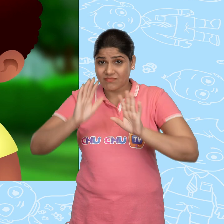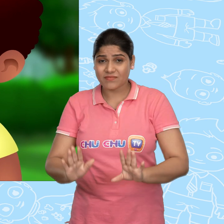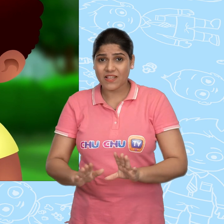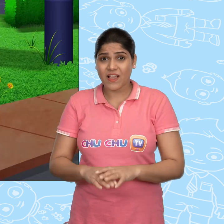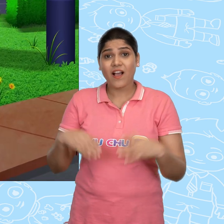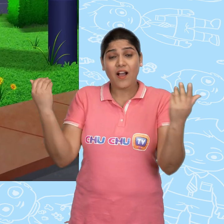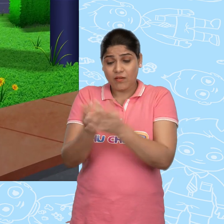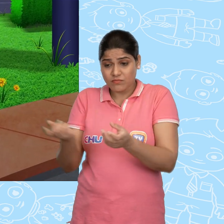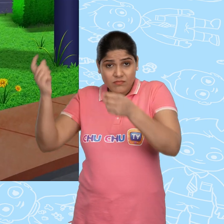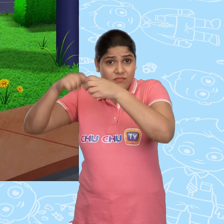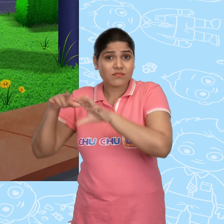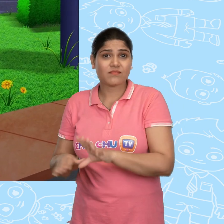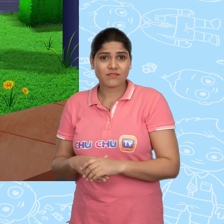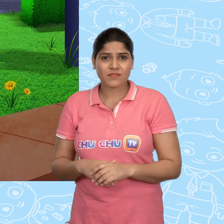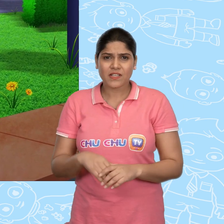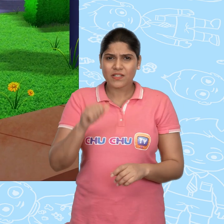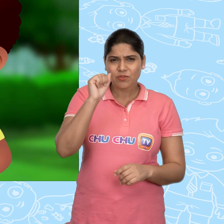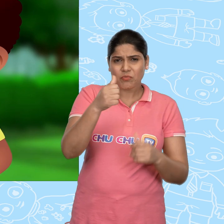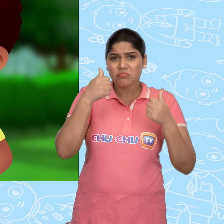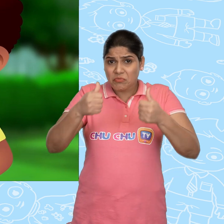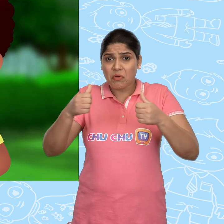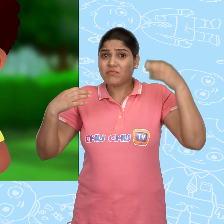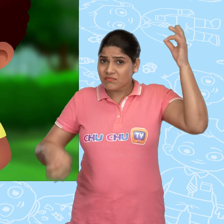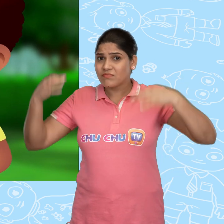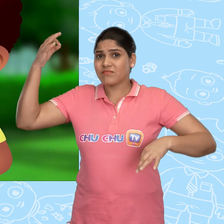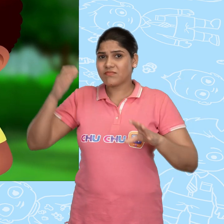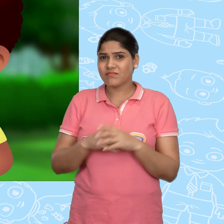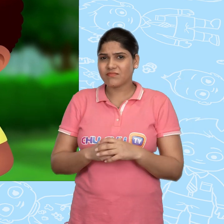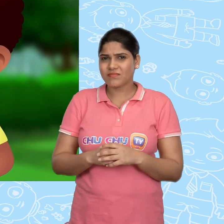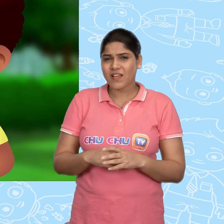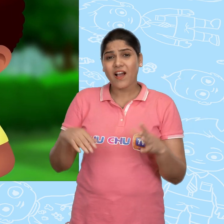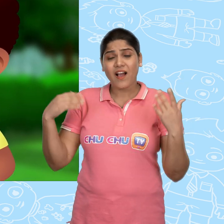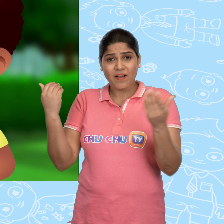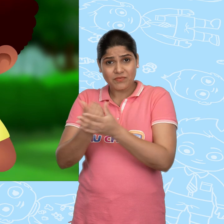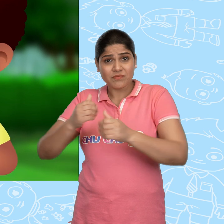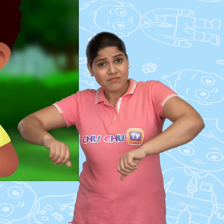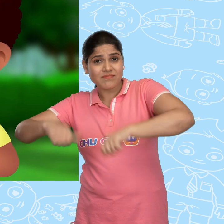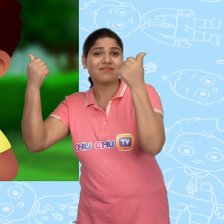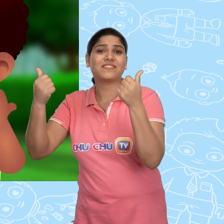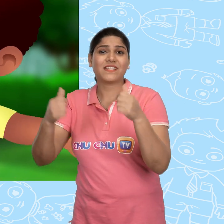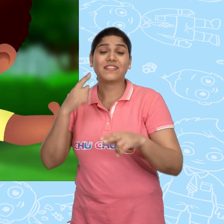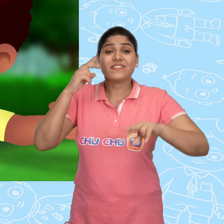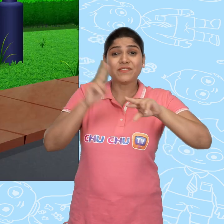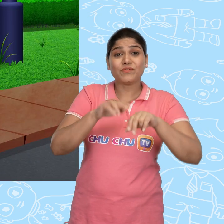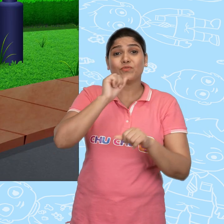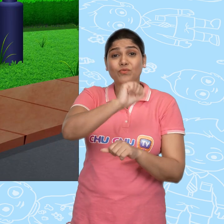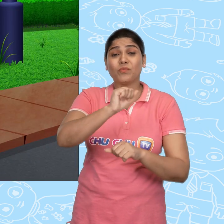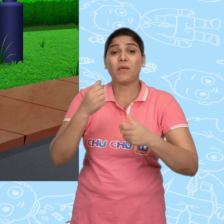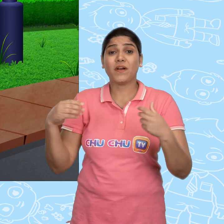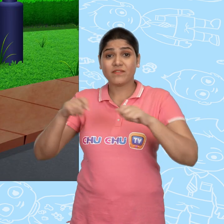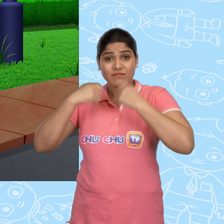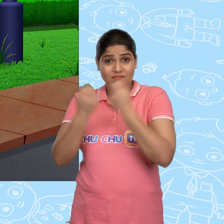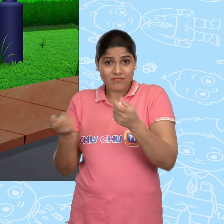है, हम उसमें हिस्सा ले रहे हैं। तुम अच्छे डांसर हो, हम जरूर जीतेंगे अगर